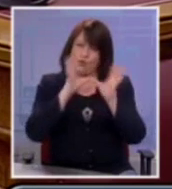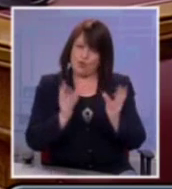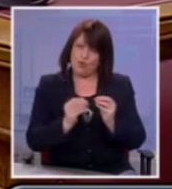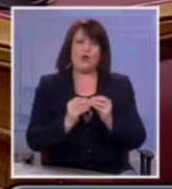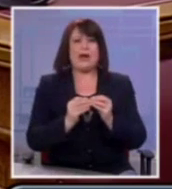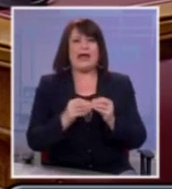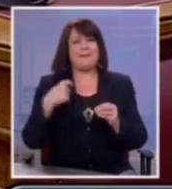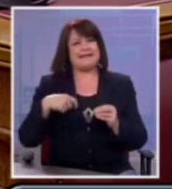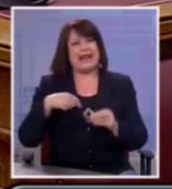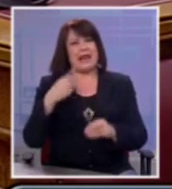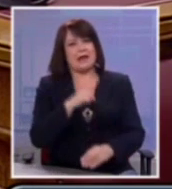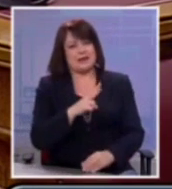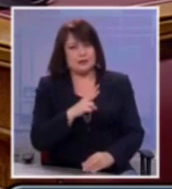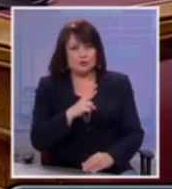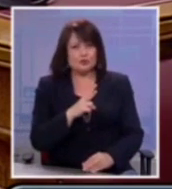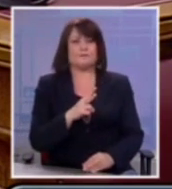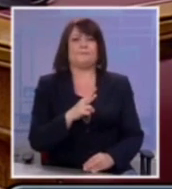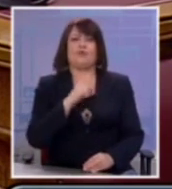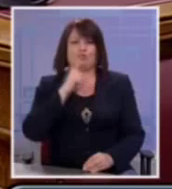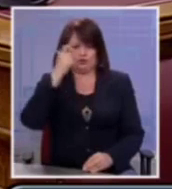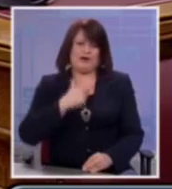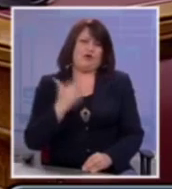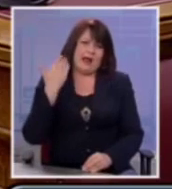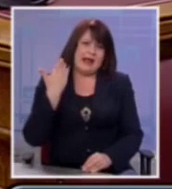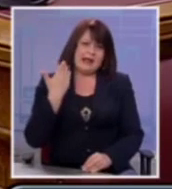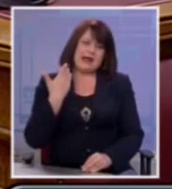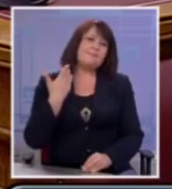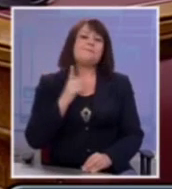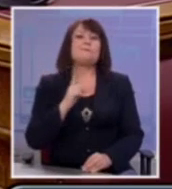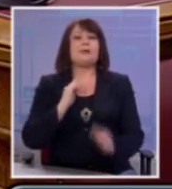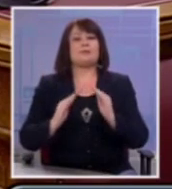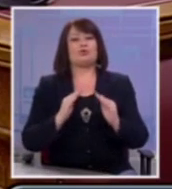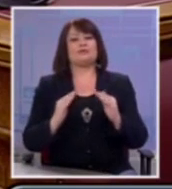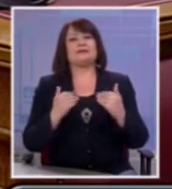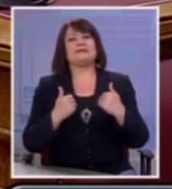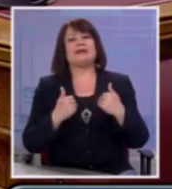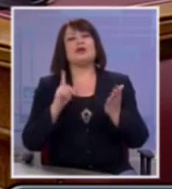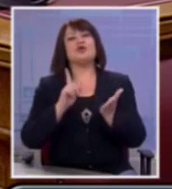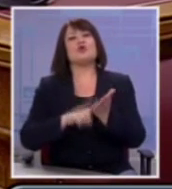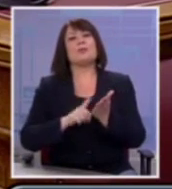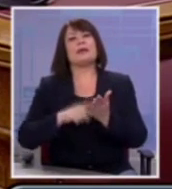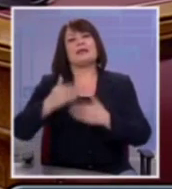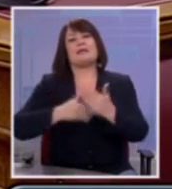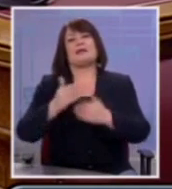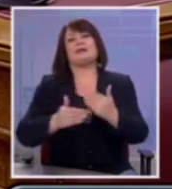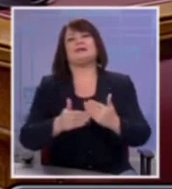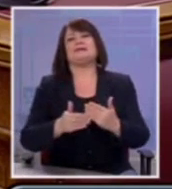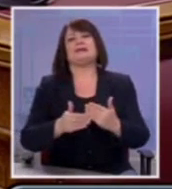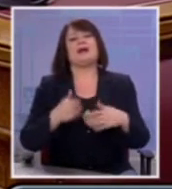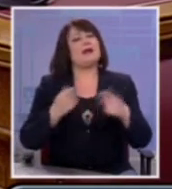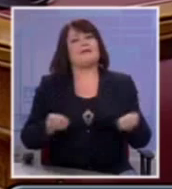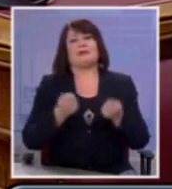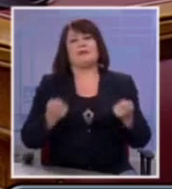εκτελεστικών διευθυντών όπως εγώ, την χάνουν ασυλίας από νομικές διαδικασίες αναφορικά με τις πράξεις